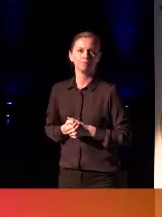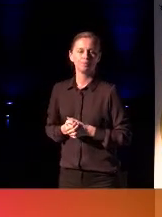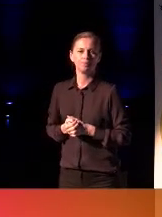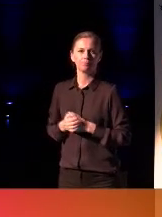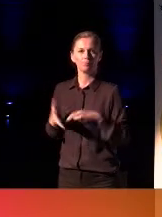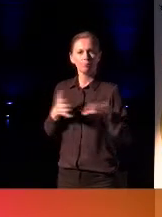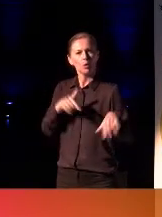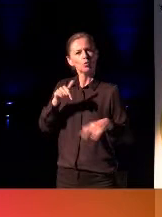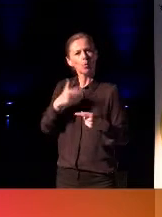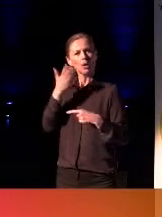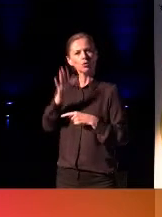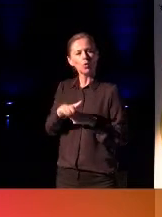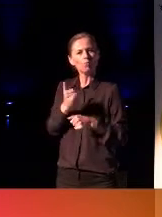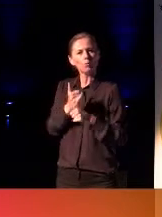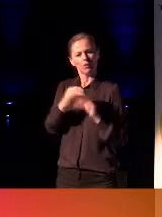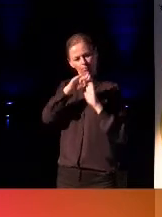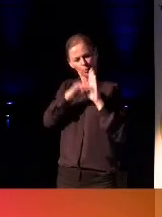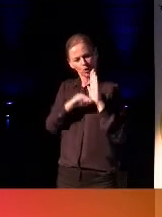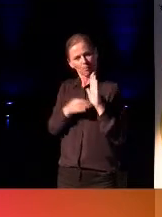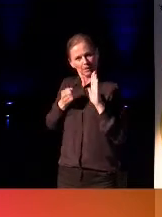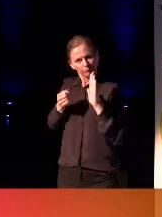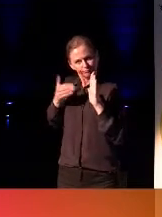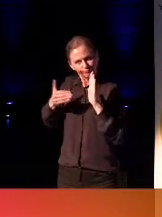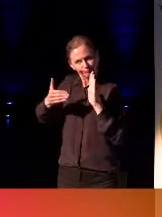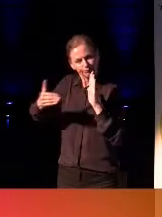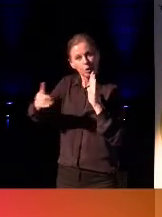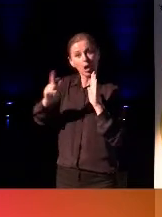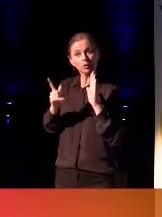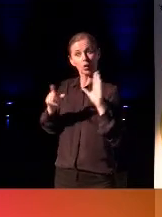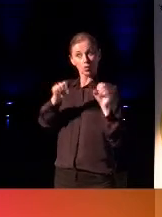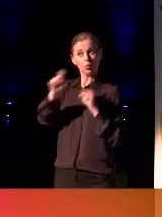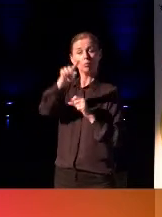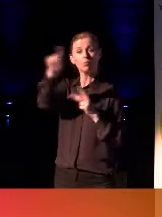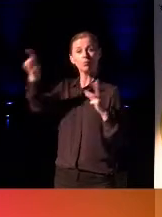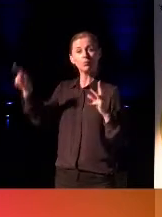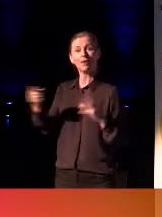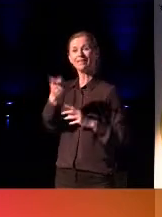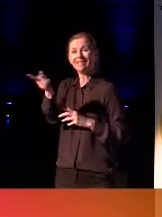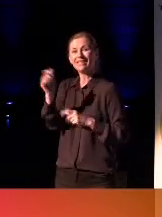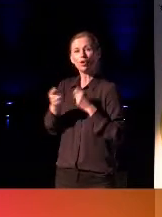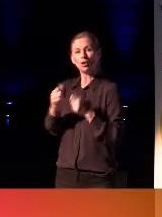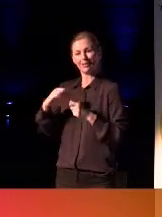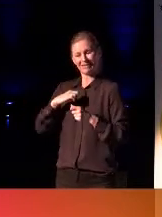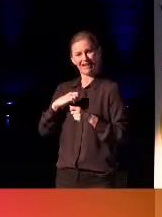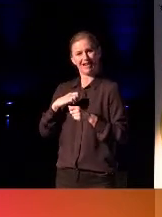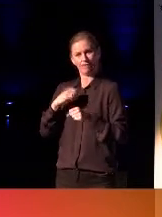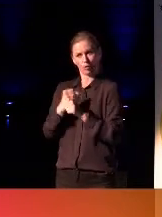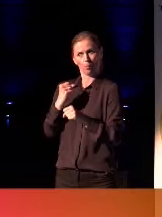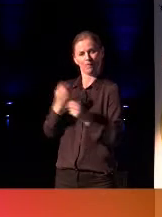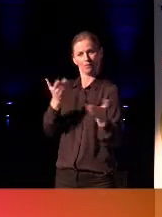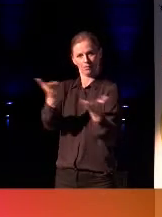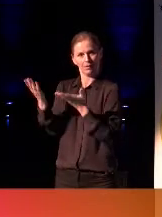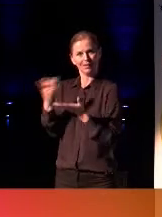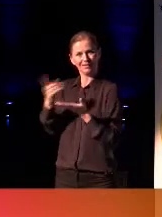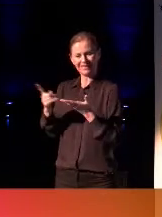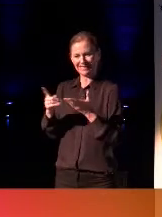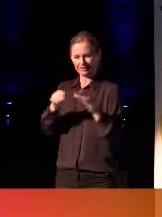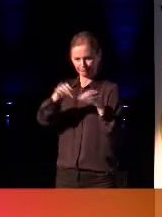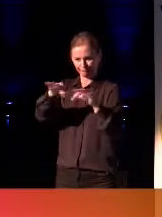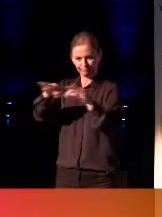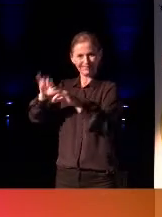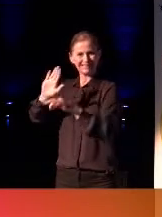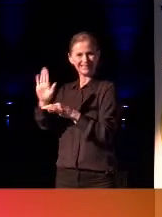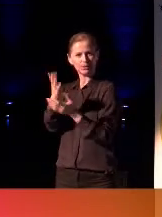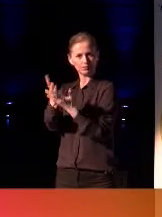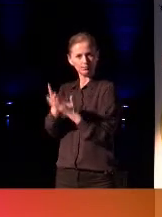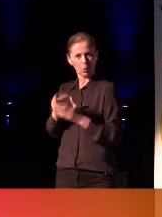Litt om hvordan programmet jobber, fordi som jeg sa, kommunene gjør selve jobben der ute. Det de som omstiller tjenesten sine og lærer